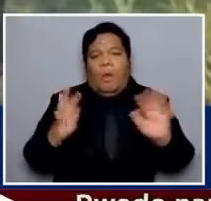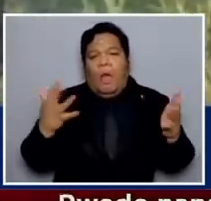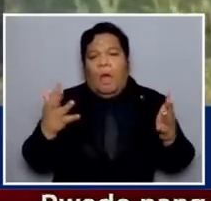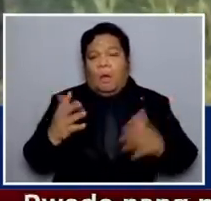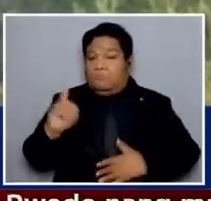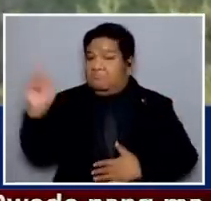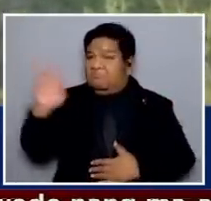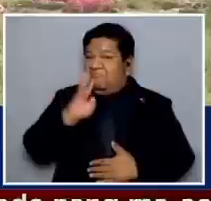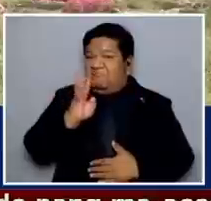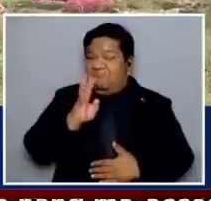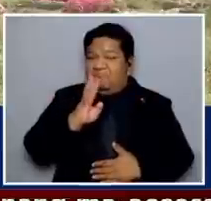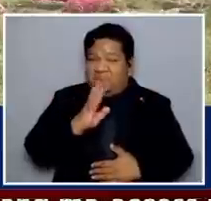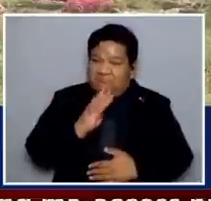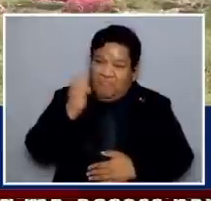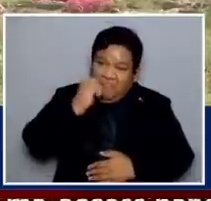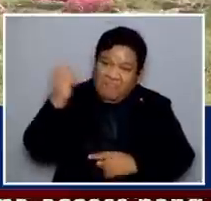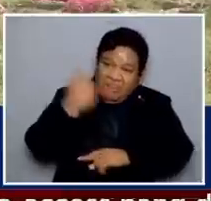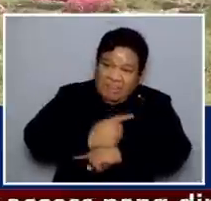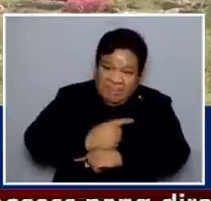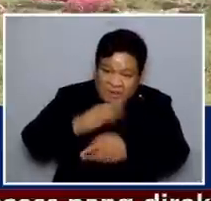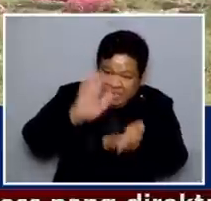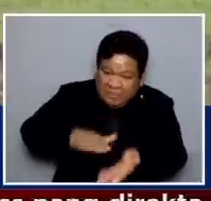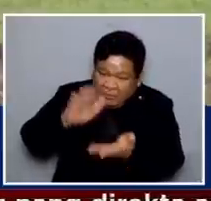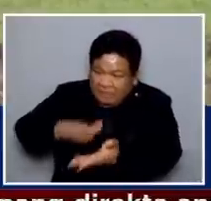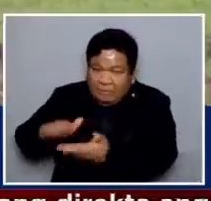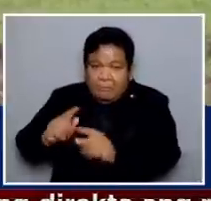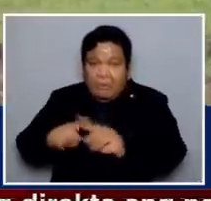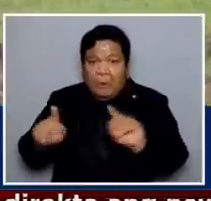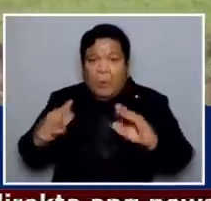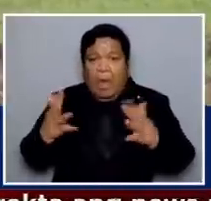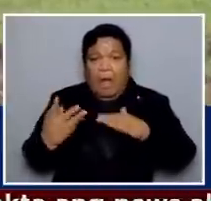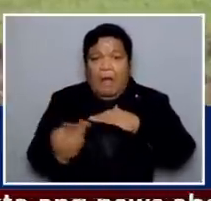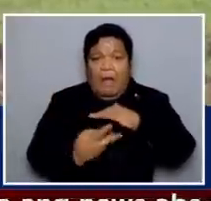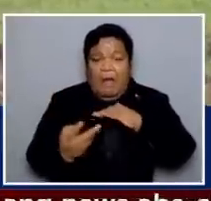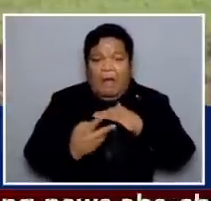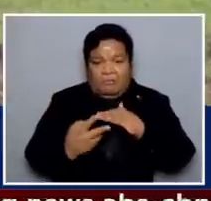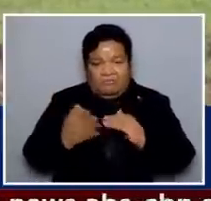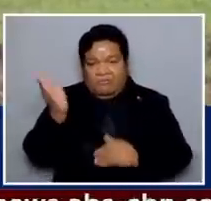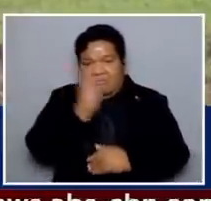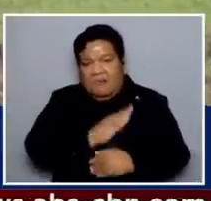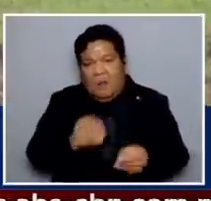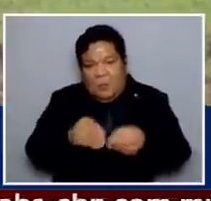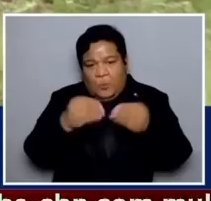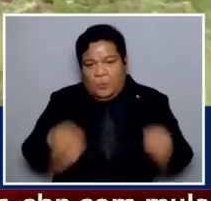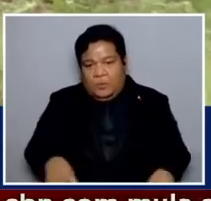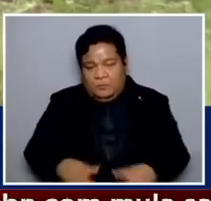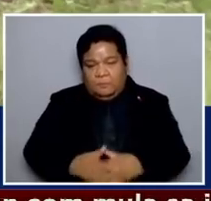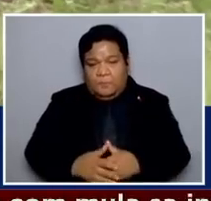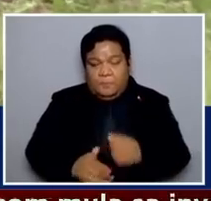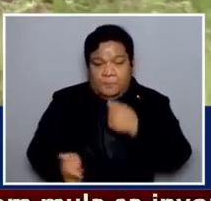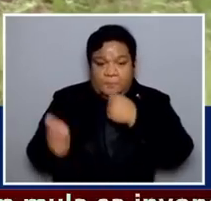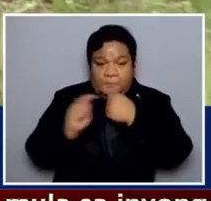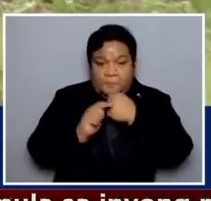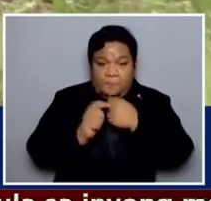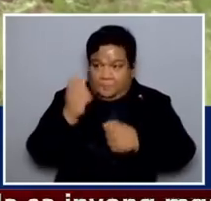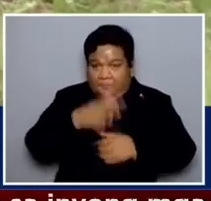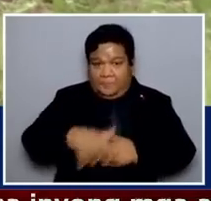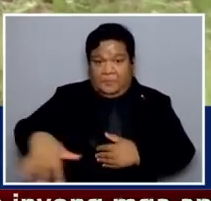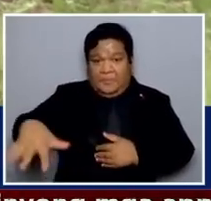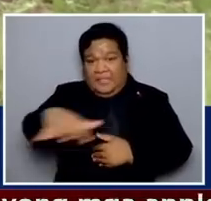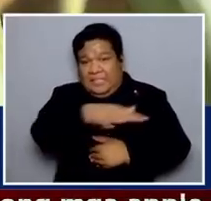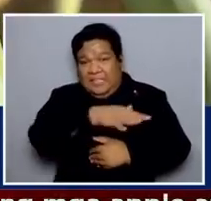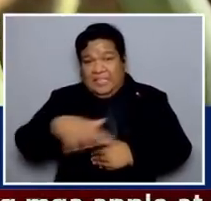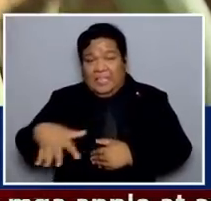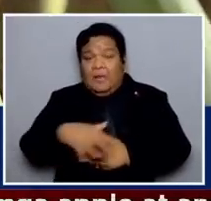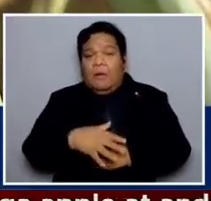po yung nagtatapang dito. Sa bayan ng San Jose na nasa higit 3,000 hektarya ang taniman ng sibuyas, nanlulumo ang mga